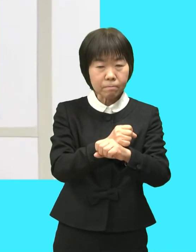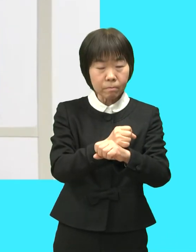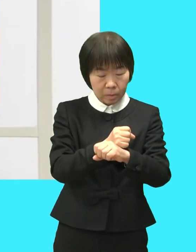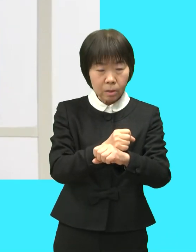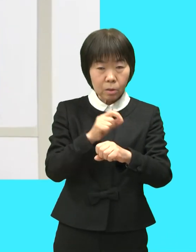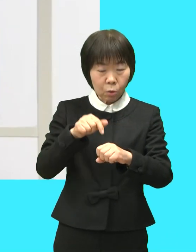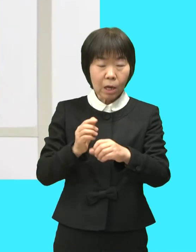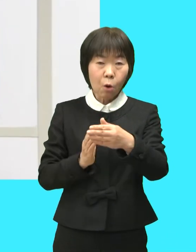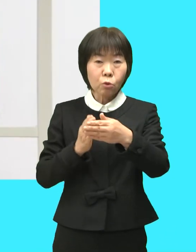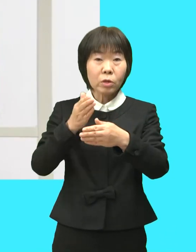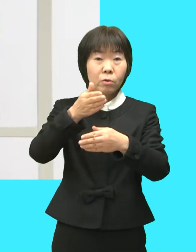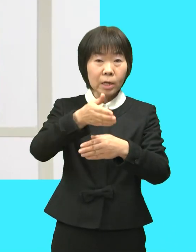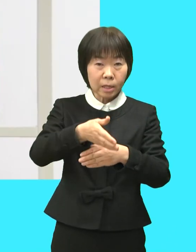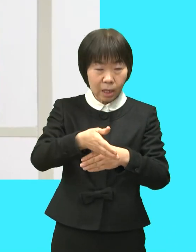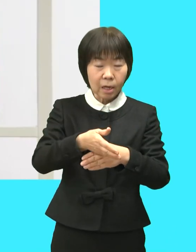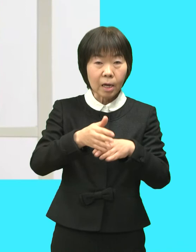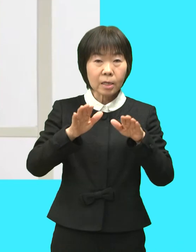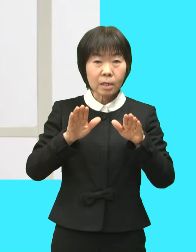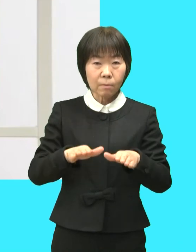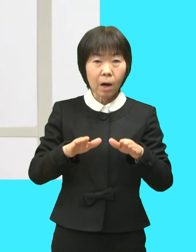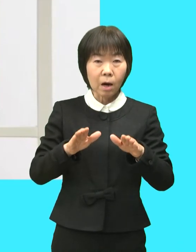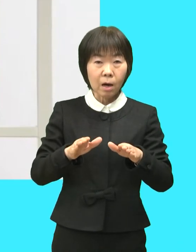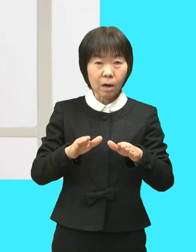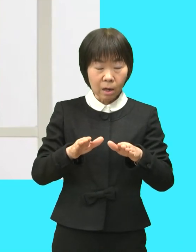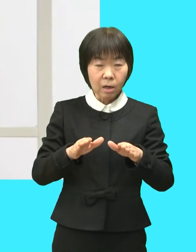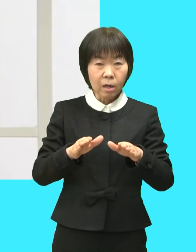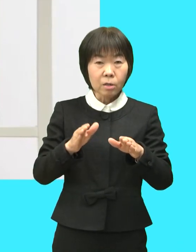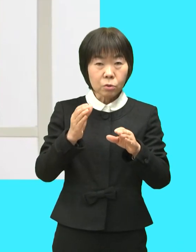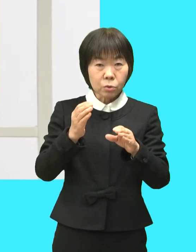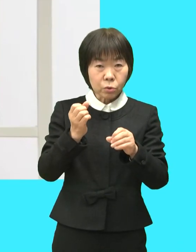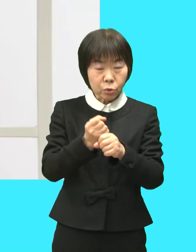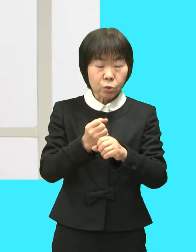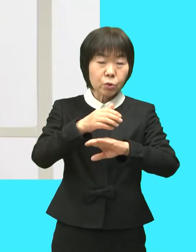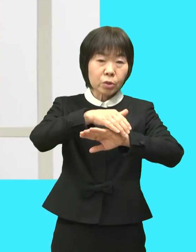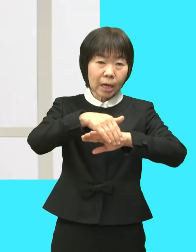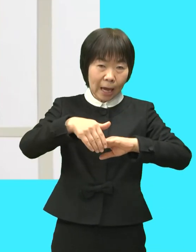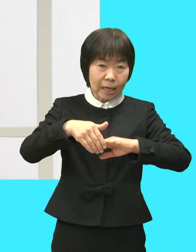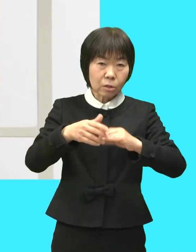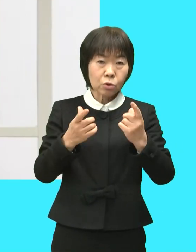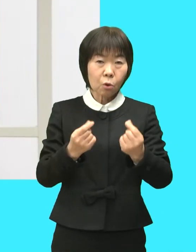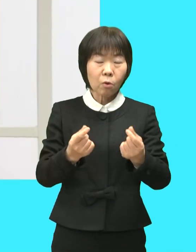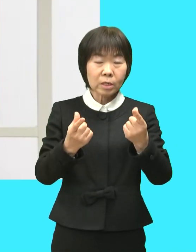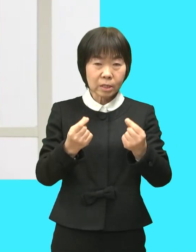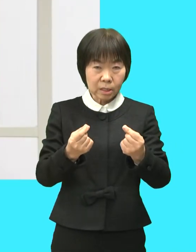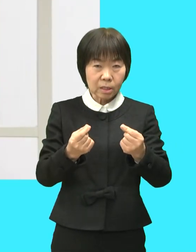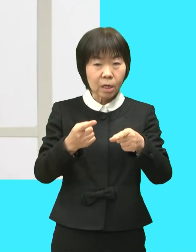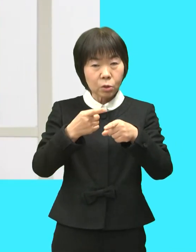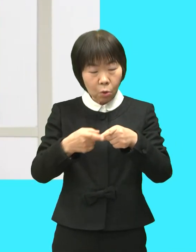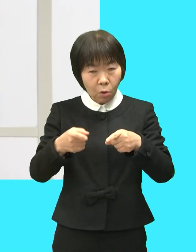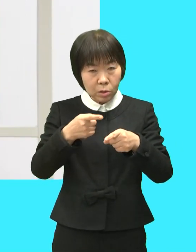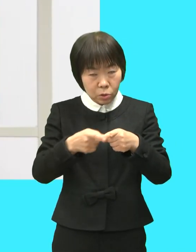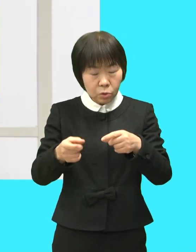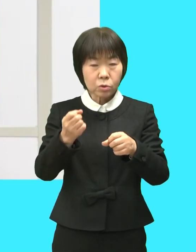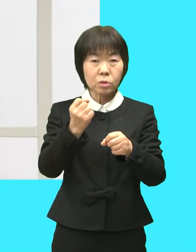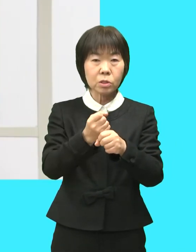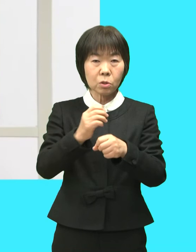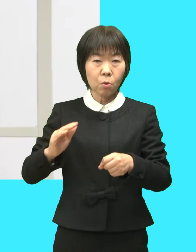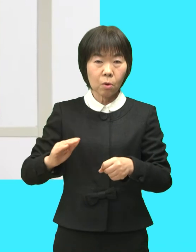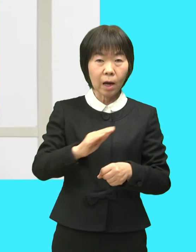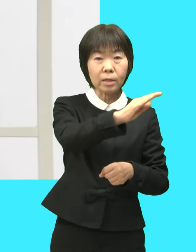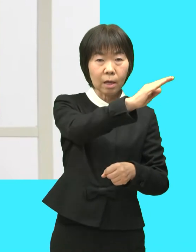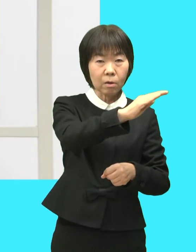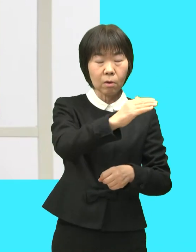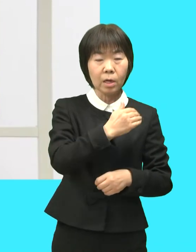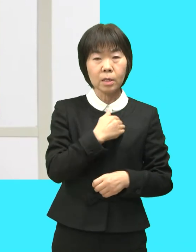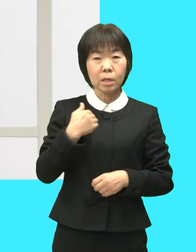を乗り越えてですね、今現行で作るこの計画に沿って徐々に事業を発展させていくことは